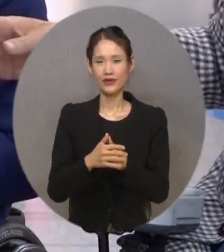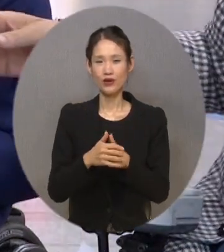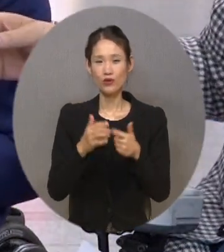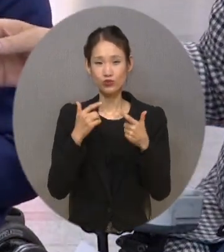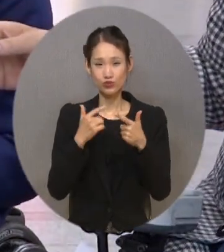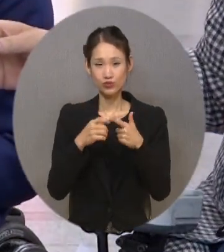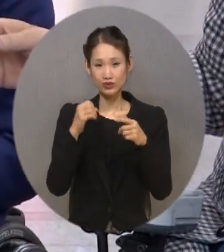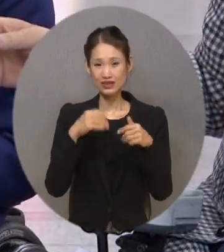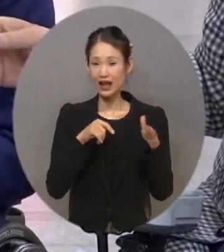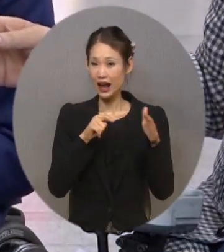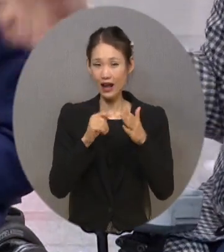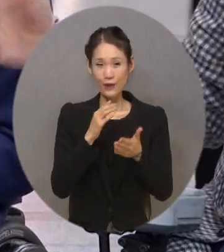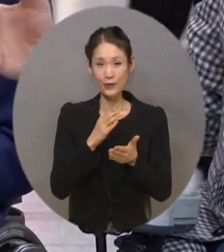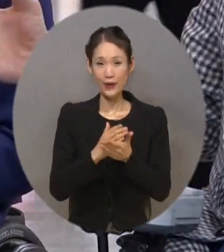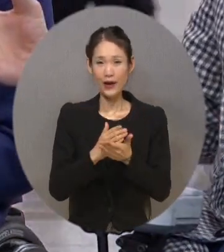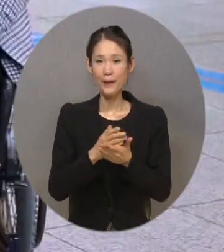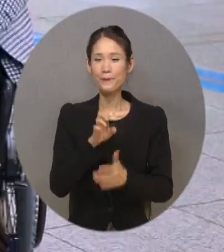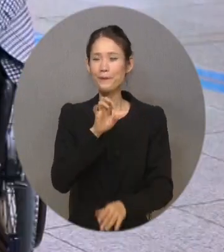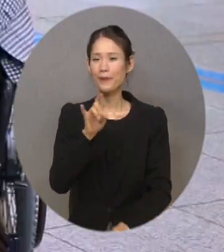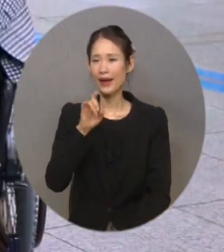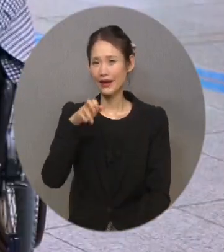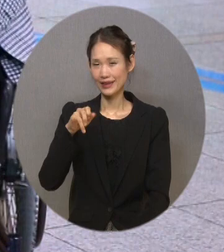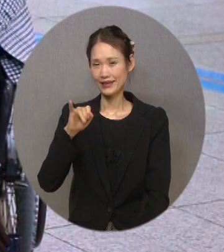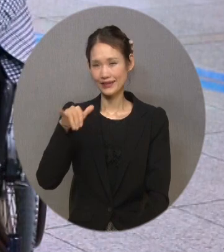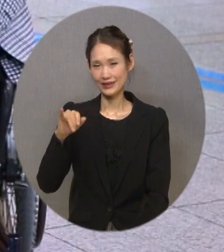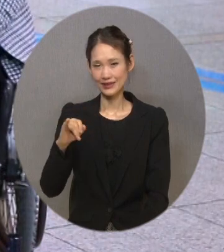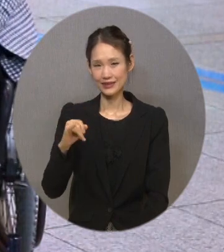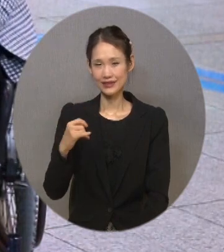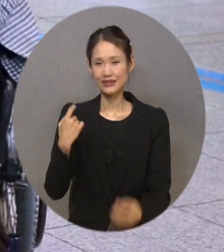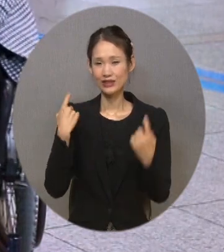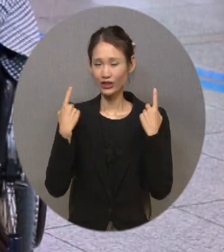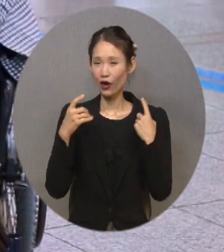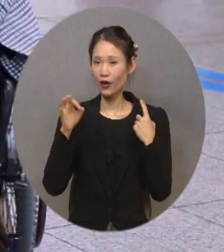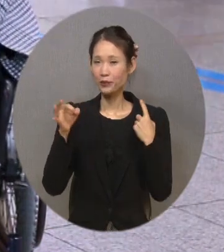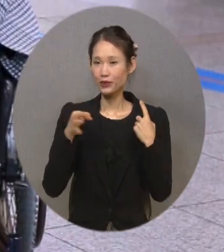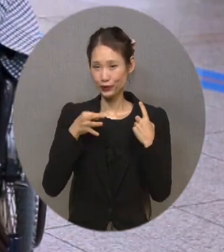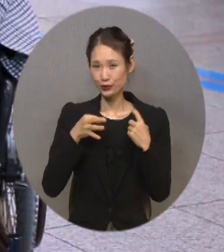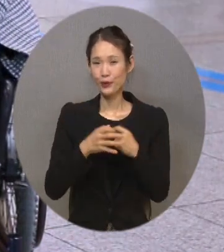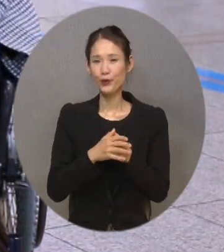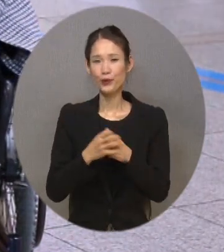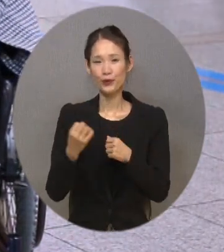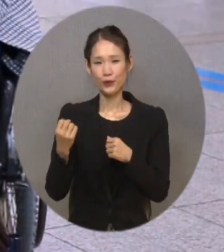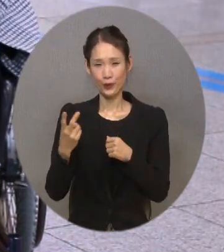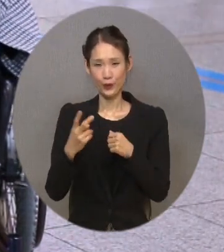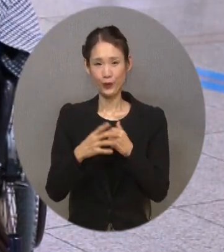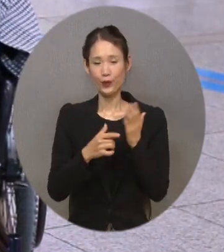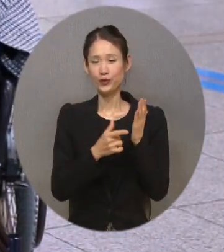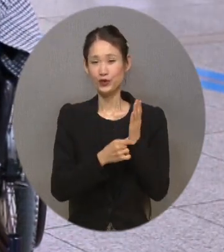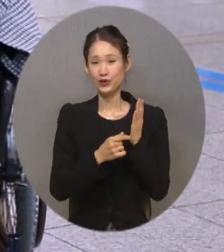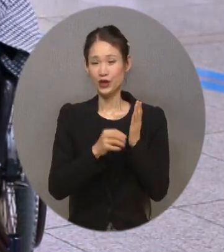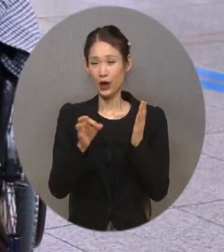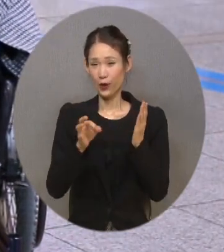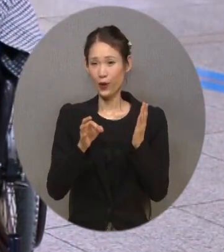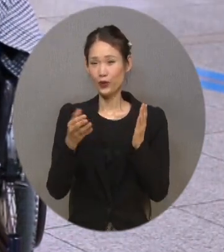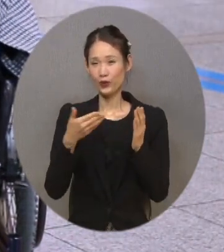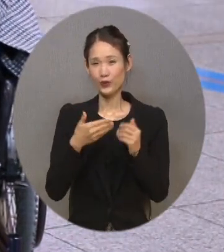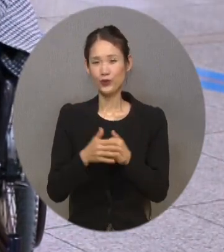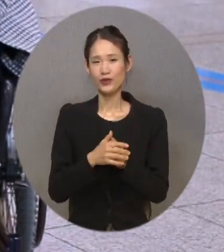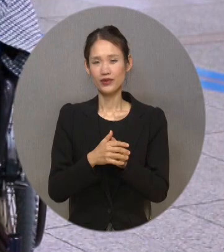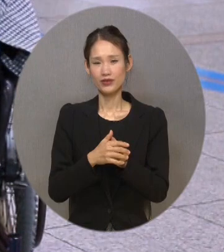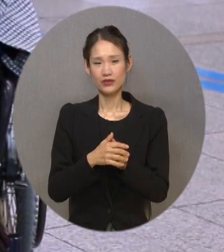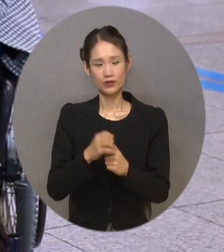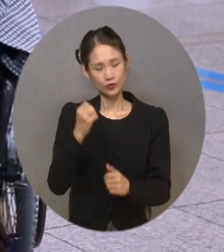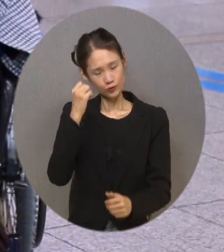그냥 근데, 가는 게 아니라 패키지 여행이요? 패키지. 그럼 여행비도 주고. 여행비도 주고. 그리고 또 뭐? 승차권도 주고. 승차권도 주고. 그럼